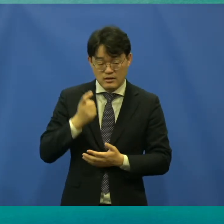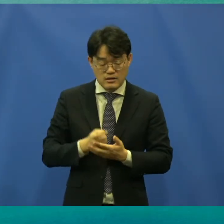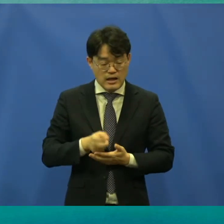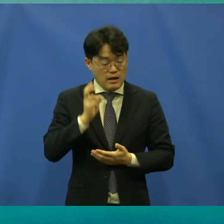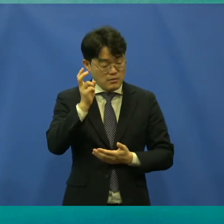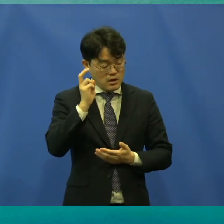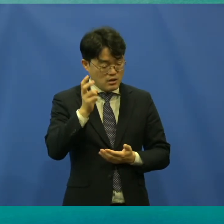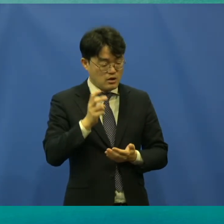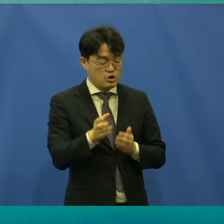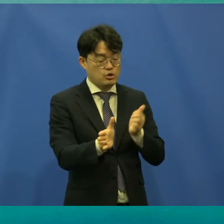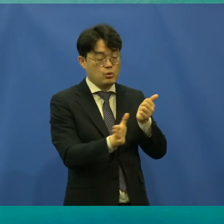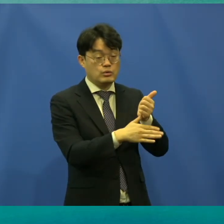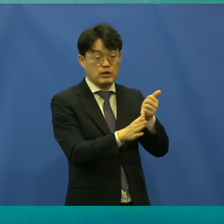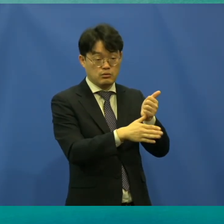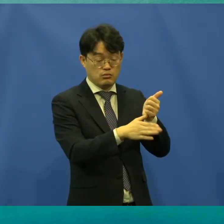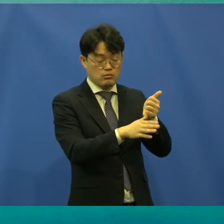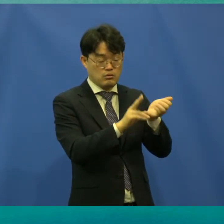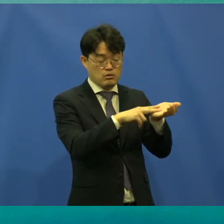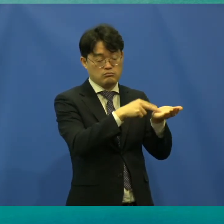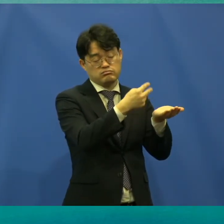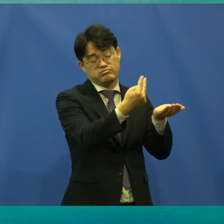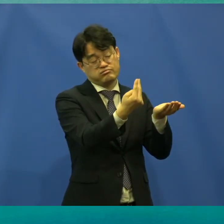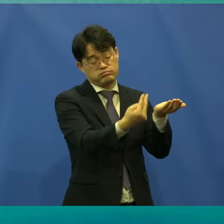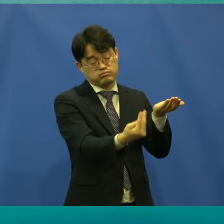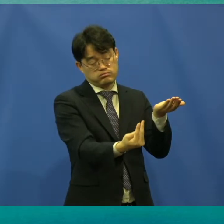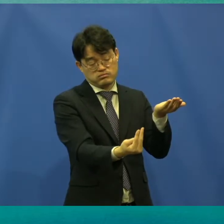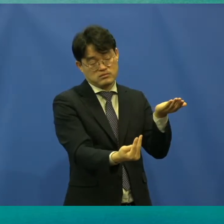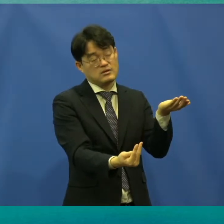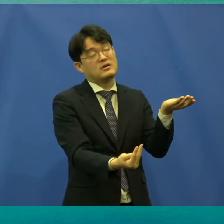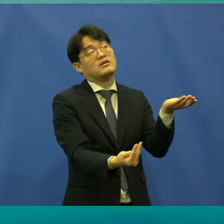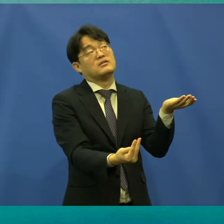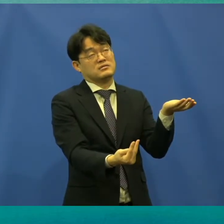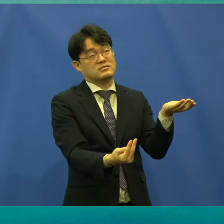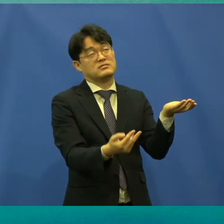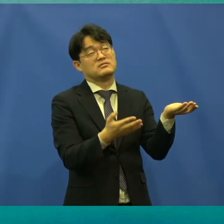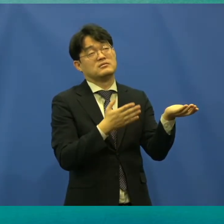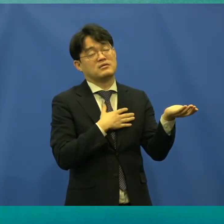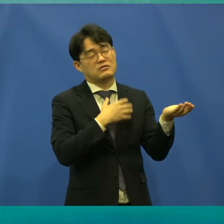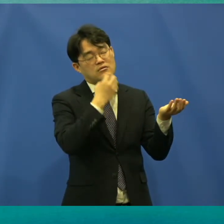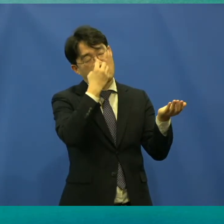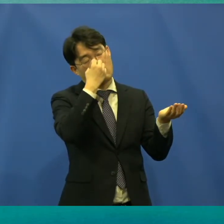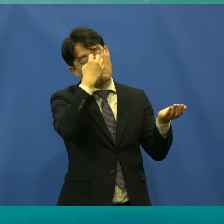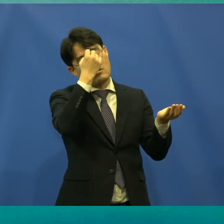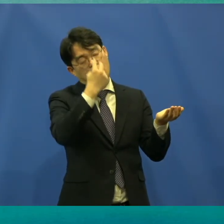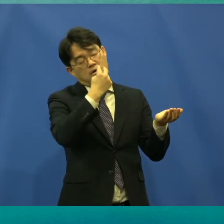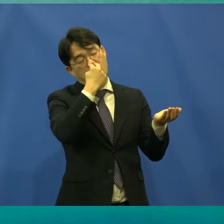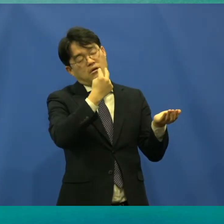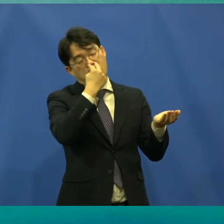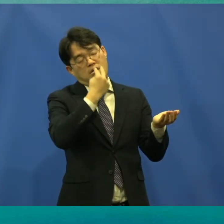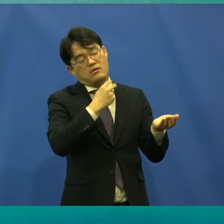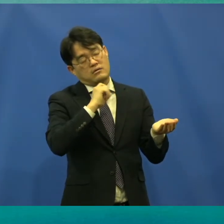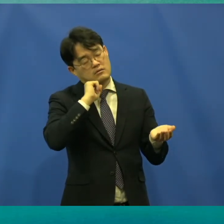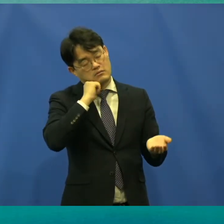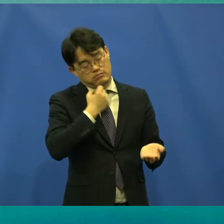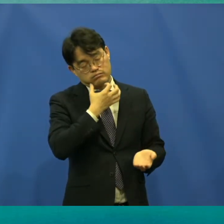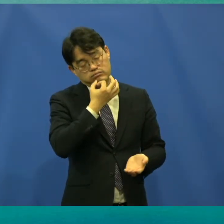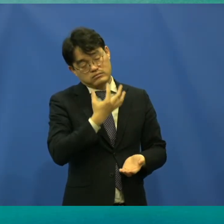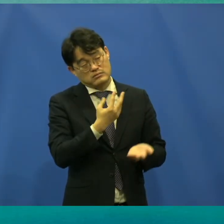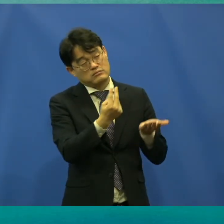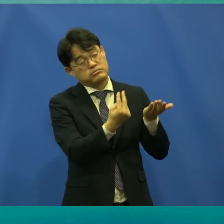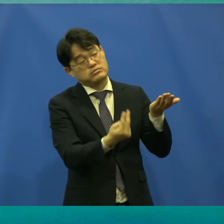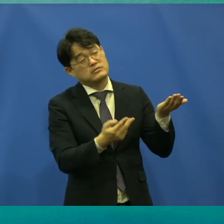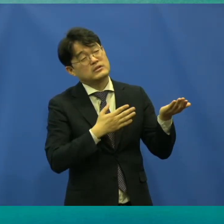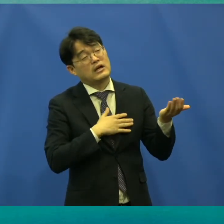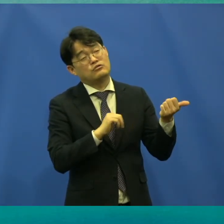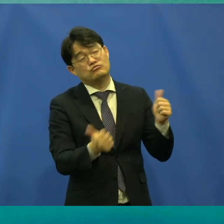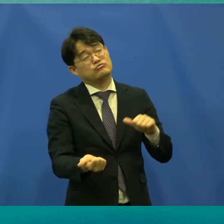당신은 어디 계십니까? 이 절망적인 상태에 있을 때 하나님이 나를 돕지 아니하십니까?